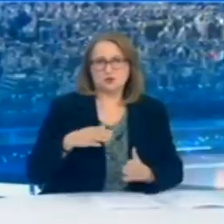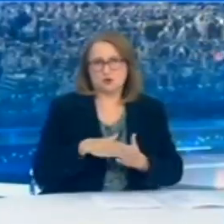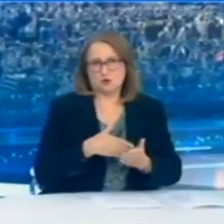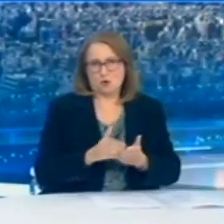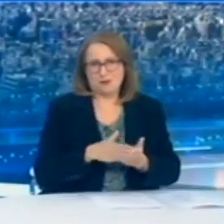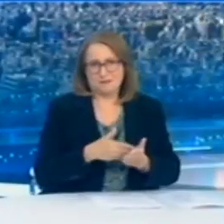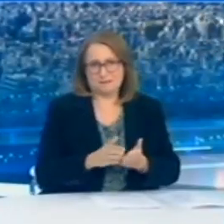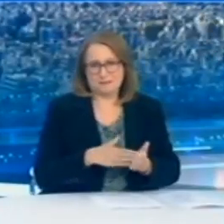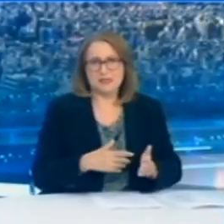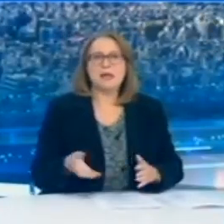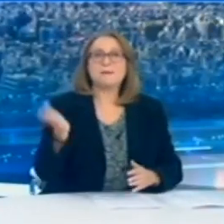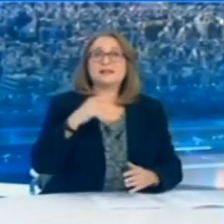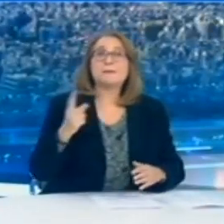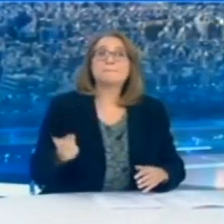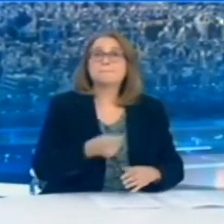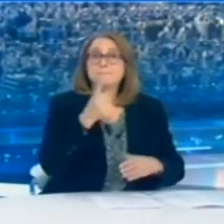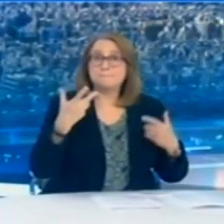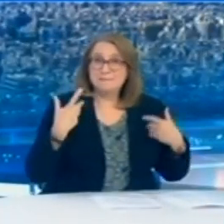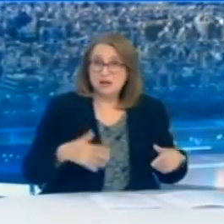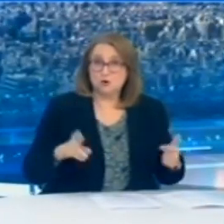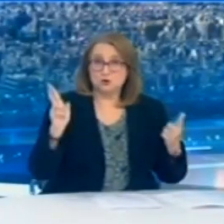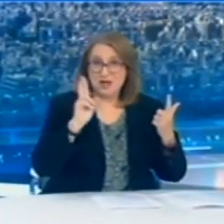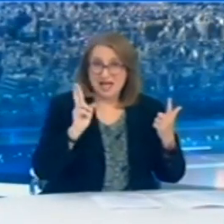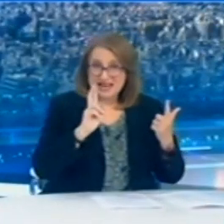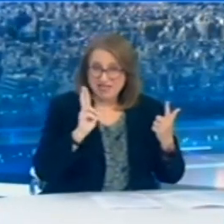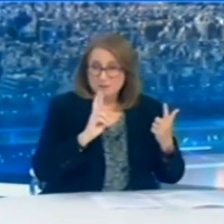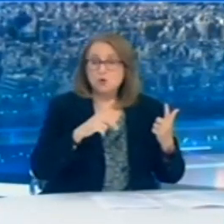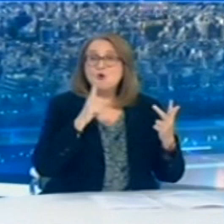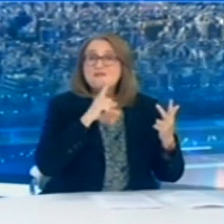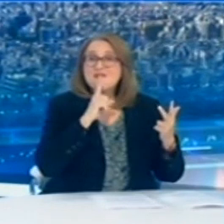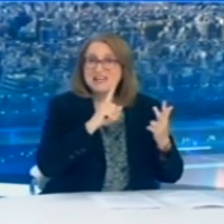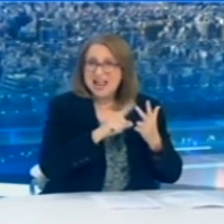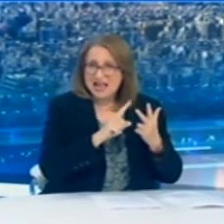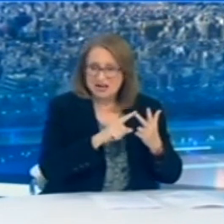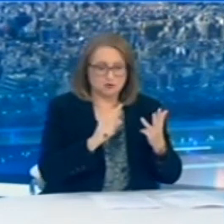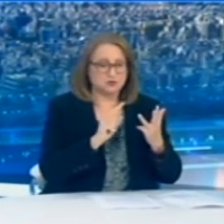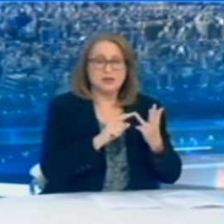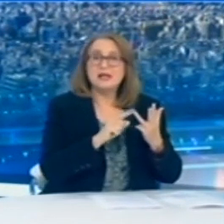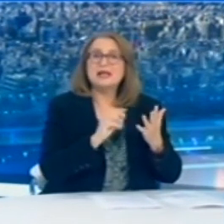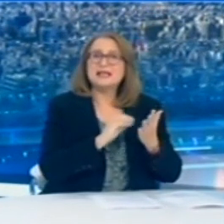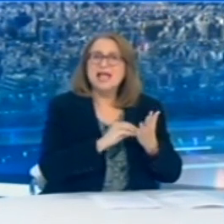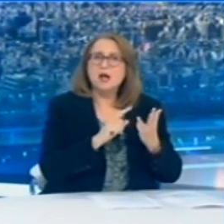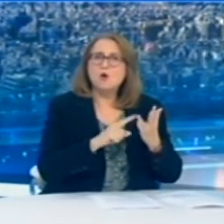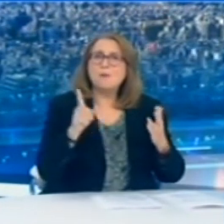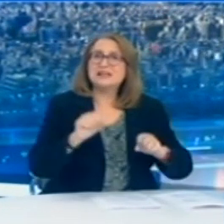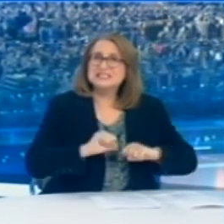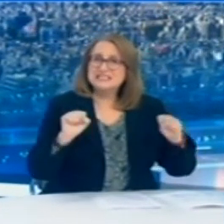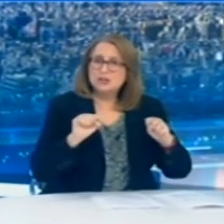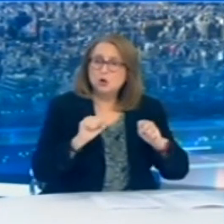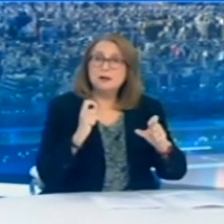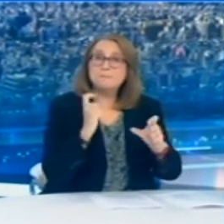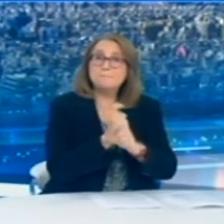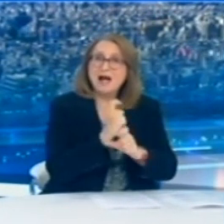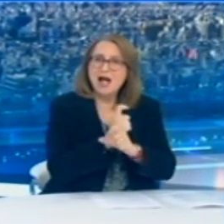Οι περιφερειακές ενότητες Μυκόνου, Ρεθύμνου και Ηρακλείου, καθώς και οι Δήμοι Ιητών, Θύρας και Πάρου,